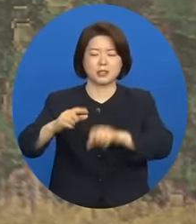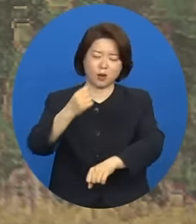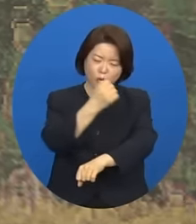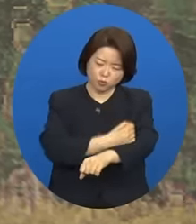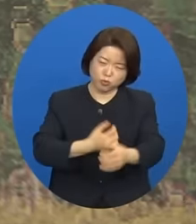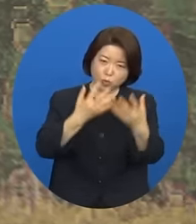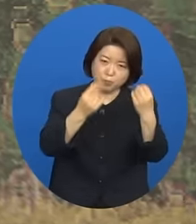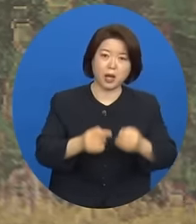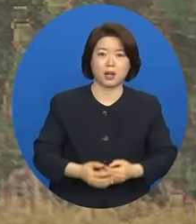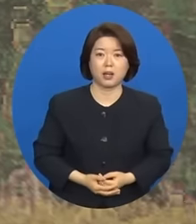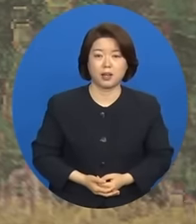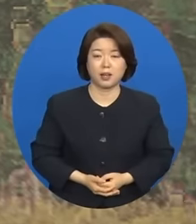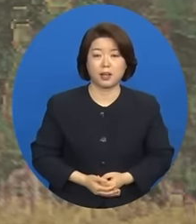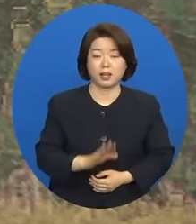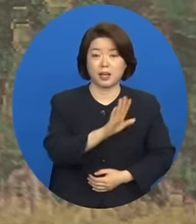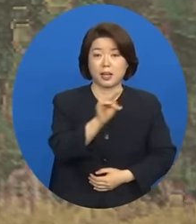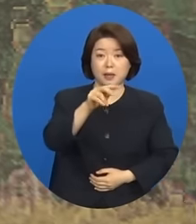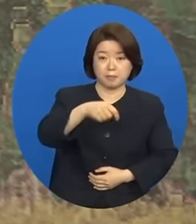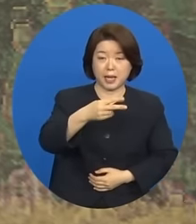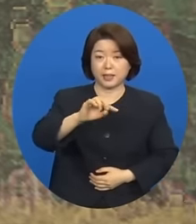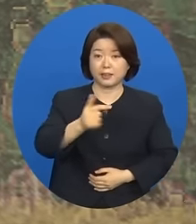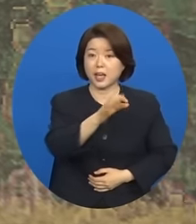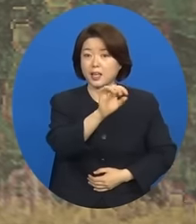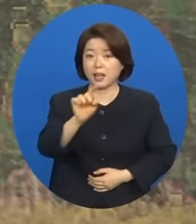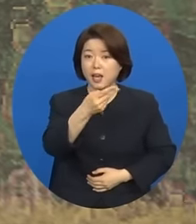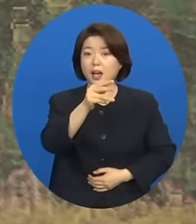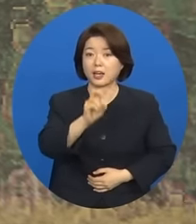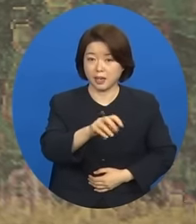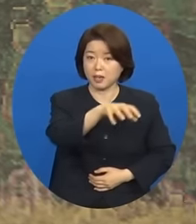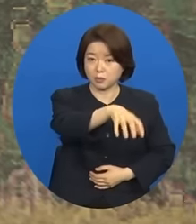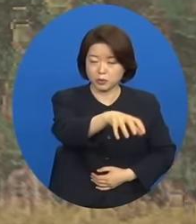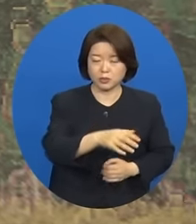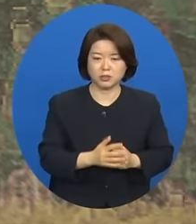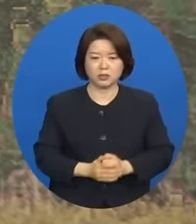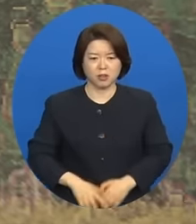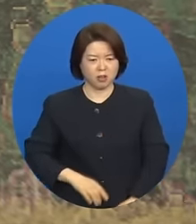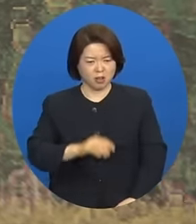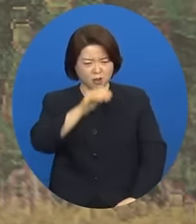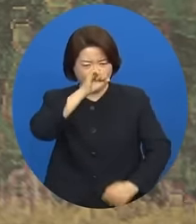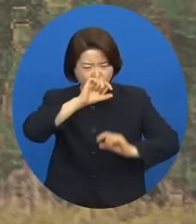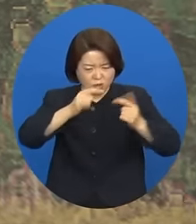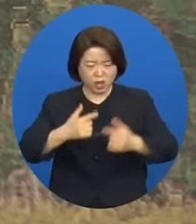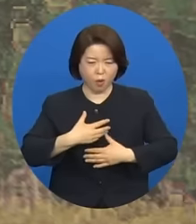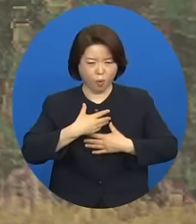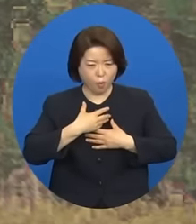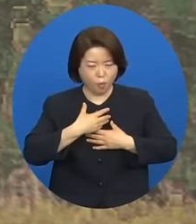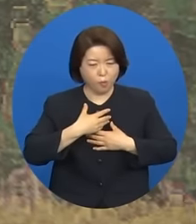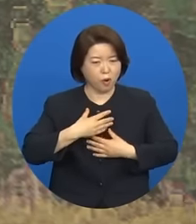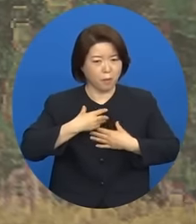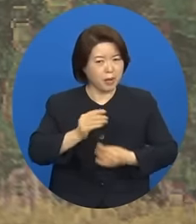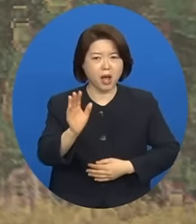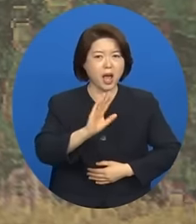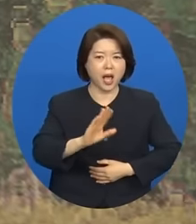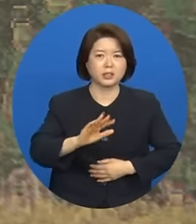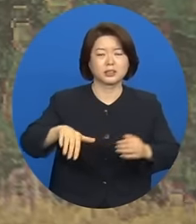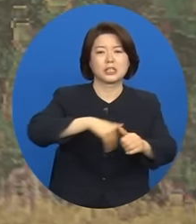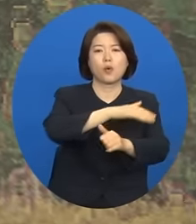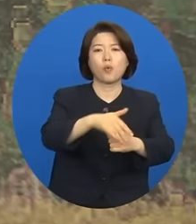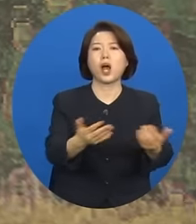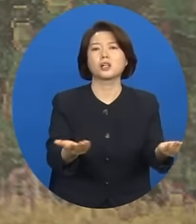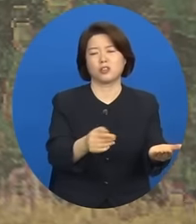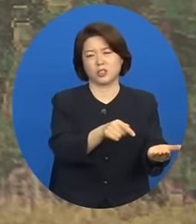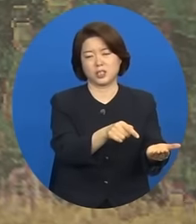사실 바딴 아람이라고 하면 이 야곱에게는 열악한 노동 환경과 부당한 노동 착취라 이것이 생각이 나는